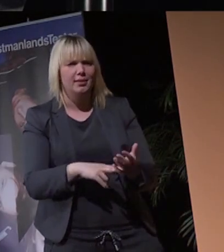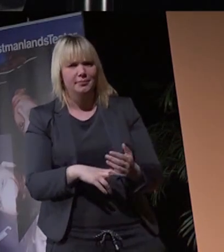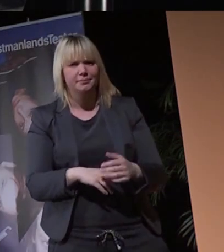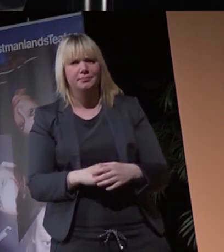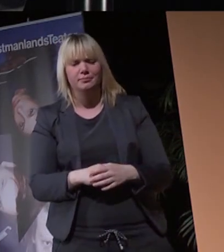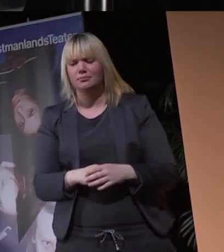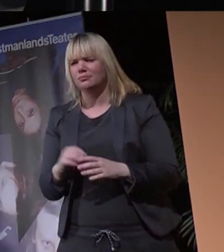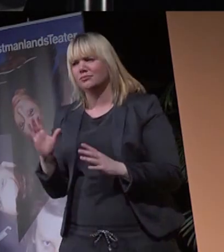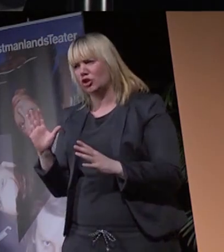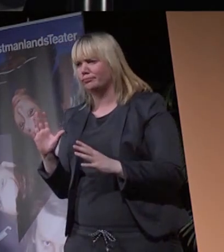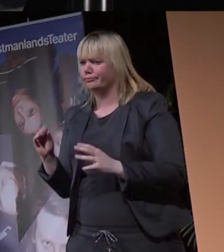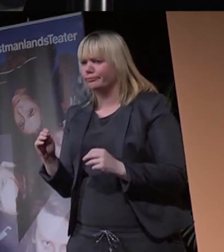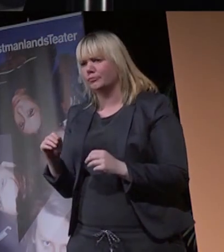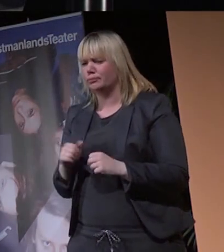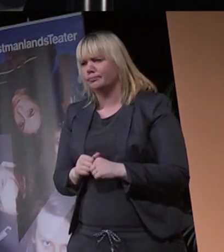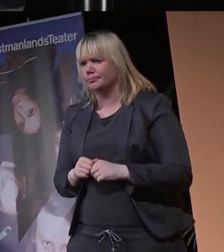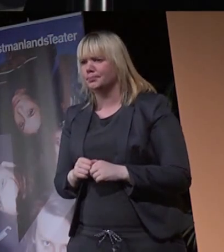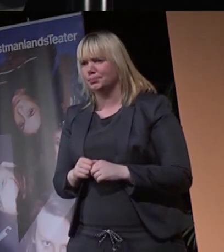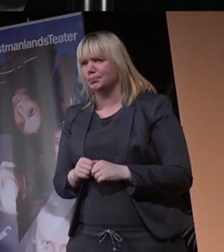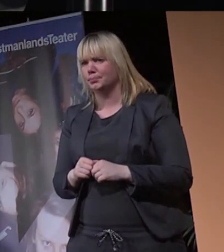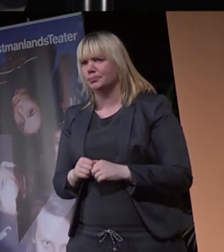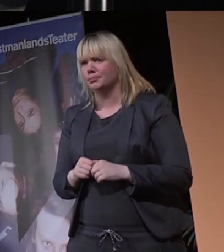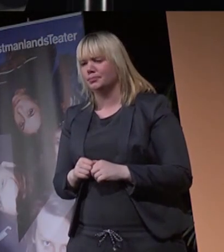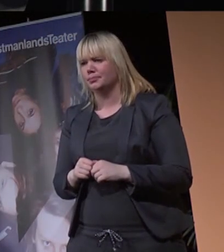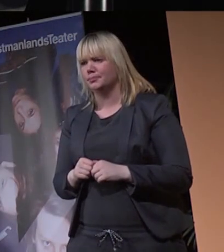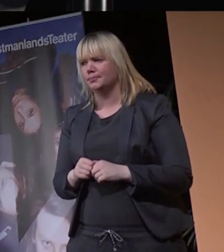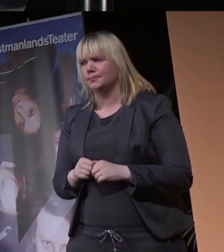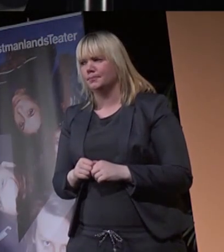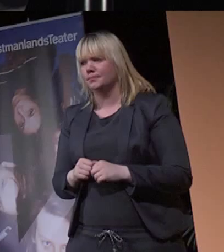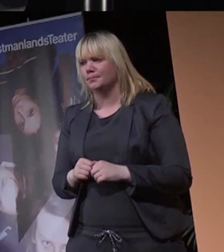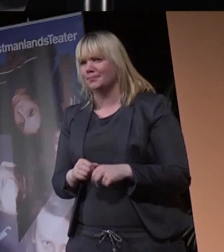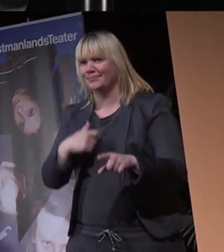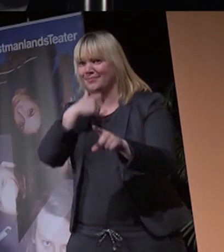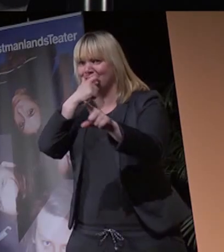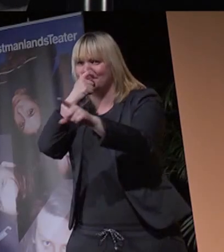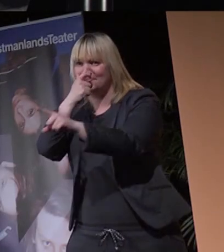avdrag på skatten för det. Ja. Alltså minskad skatteintäkt drabbar ju hela massan,